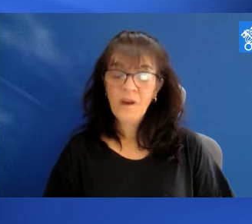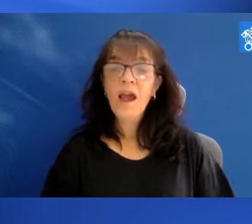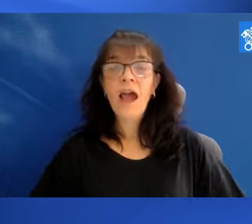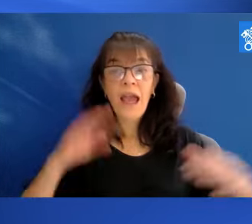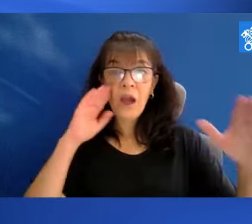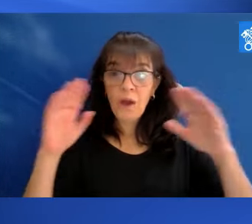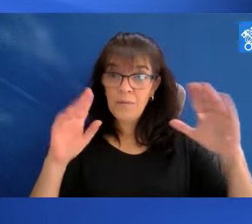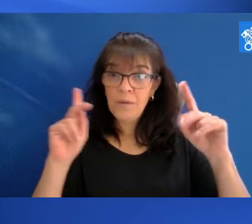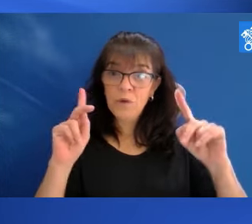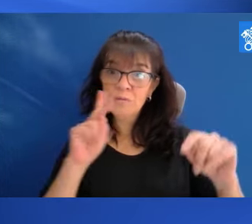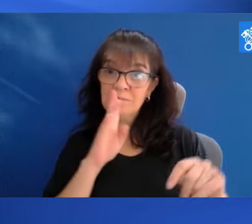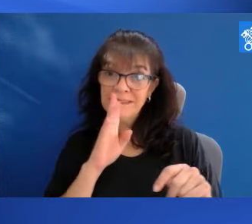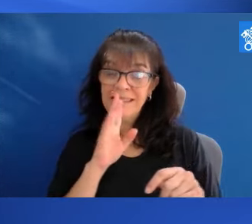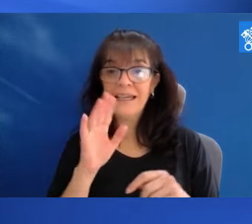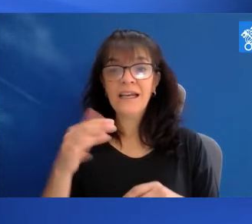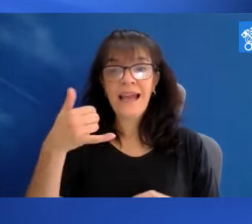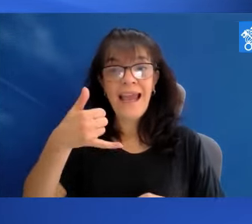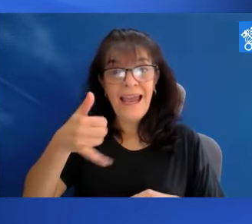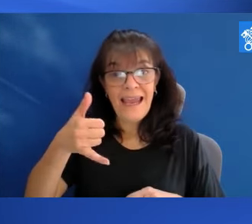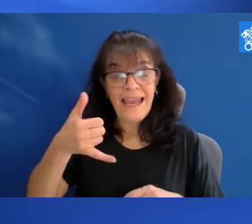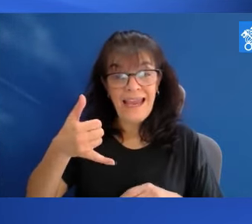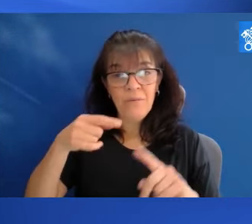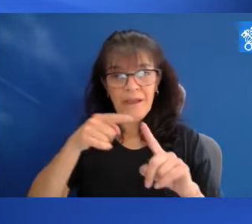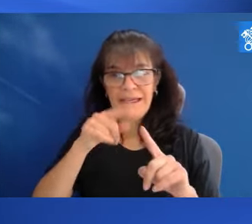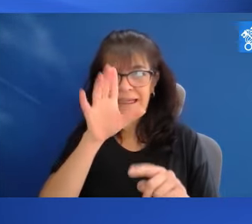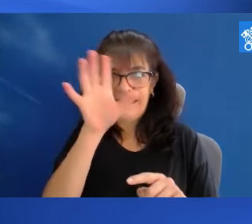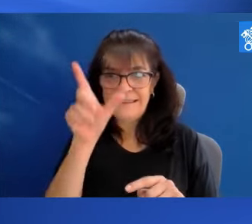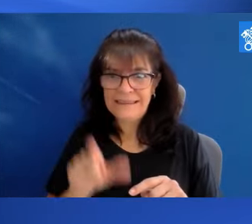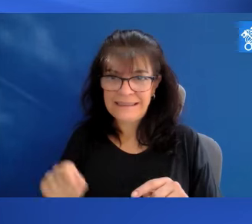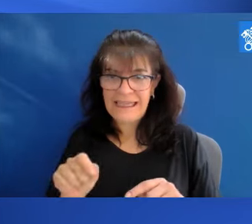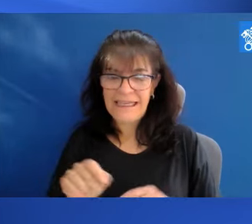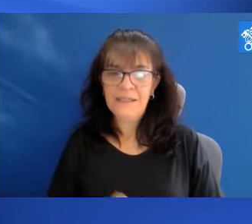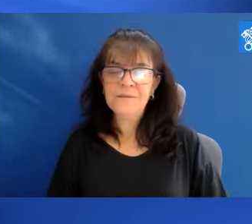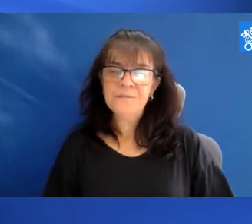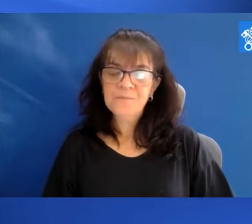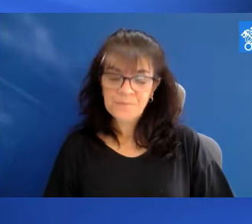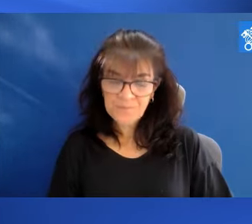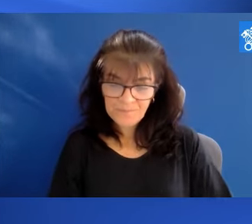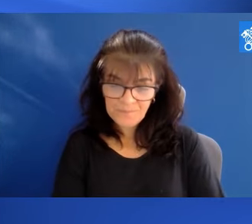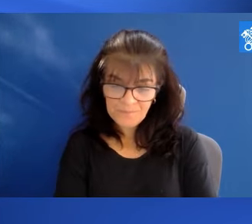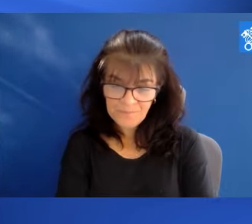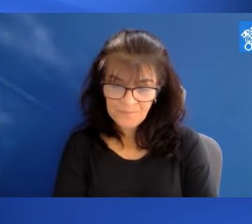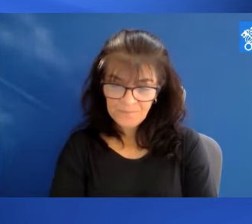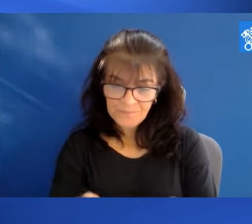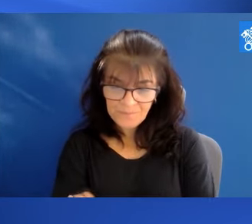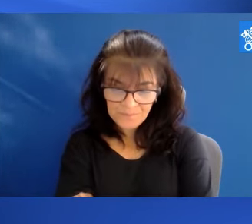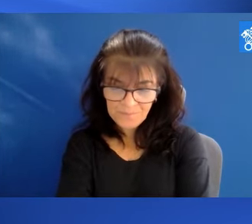fedeli di lingua araba. L'umiltà ci libera dall'orgoglio e ci apre la grazia di